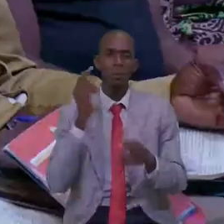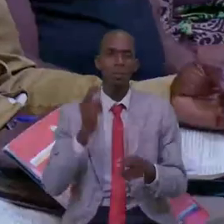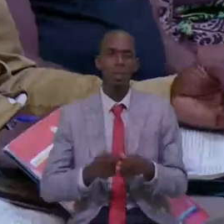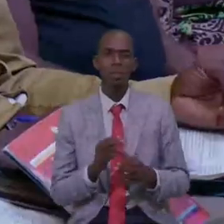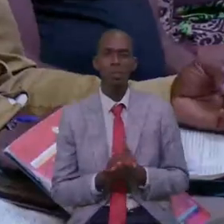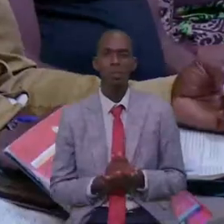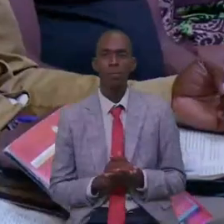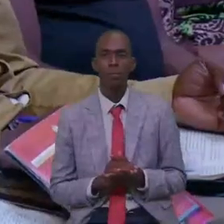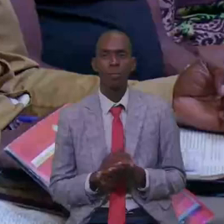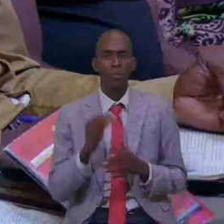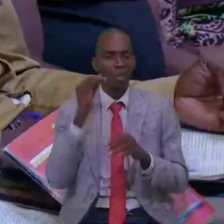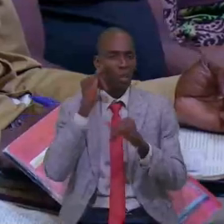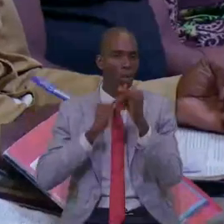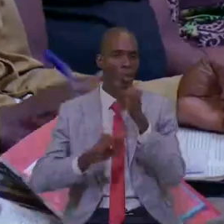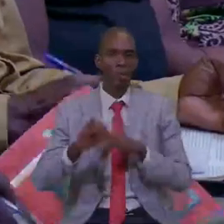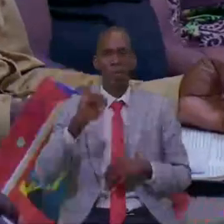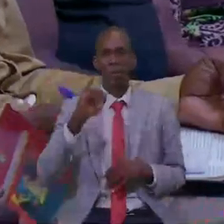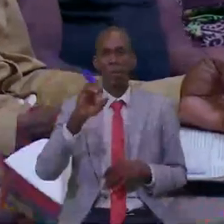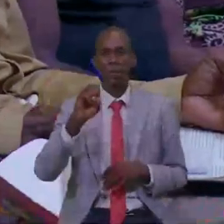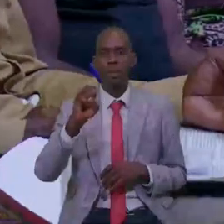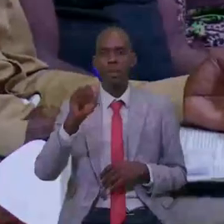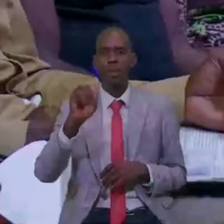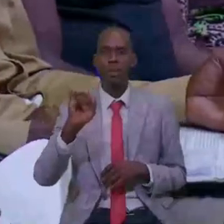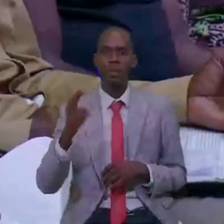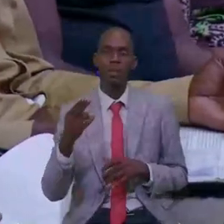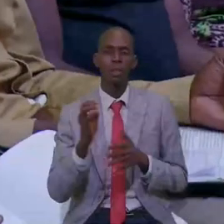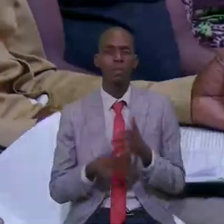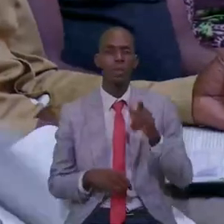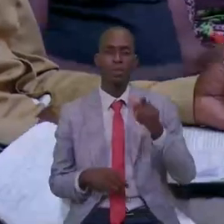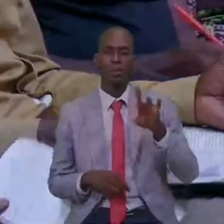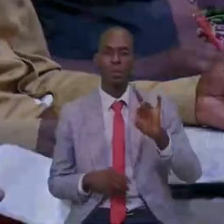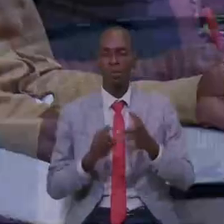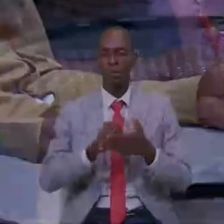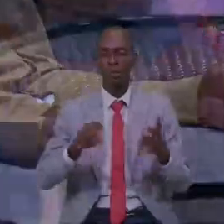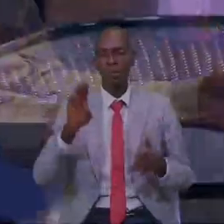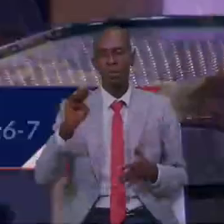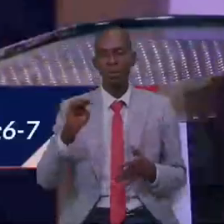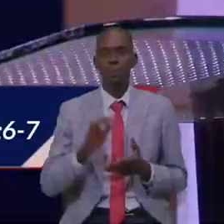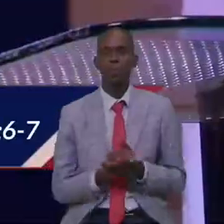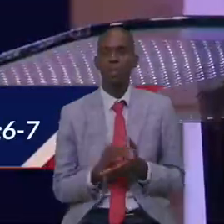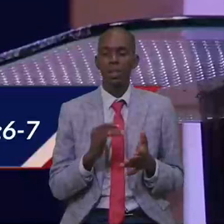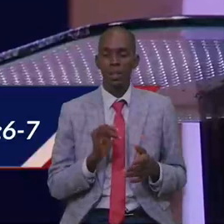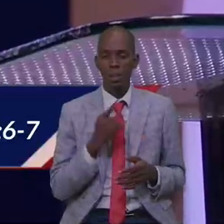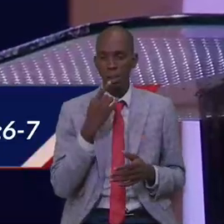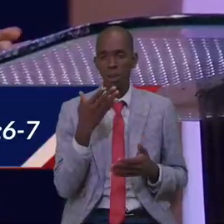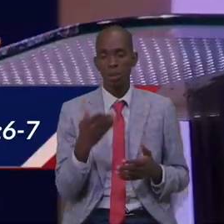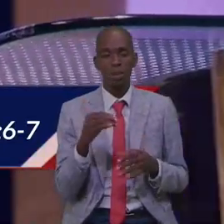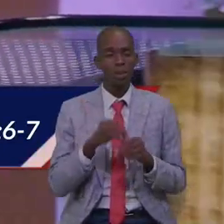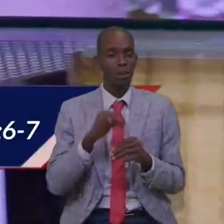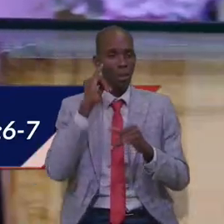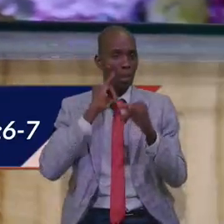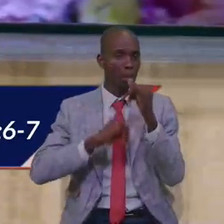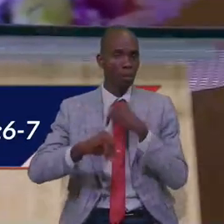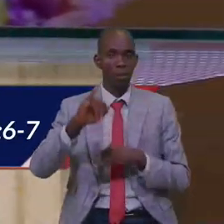inamovible au nom de Jésus-Christ. Ésaïe 28, verset 14. Ésaïe 28,